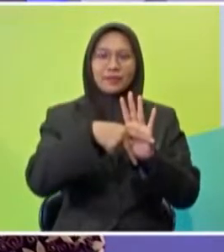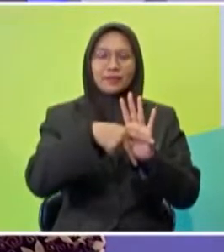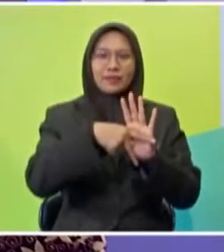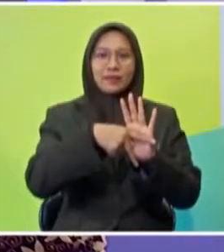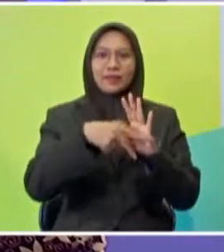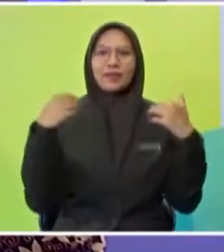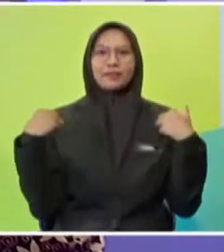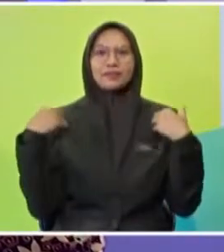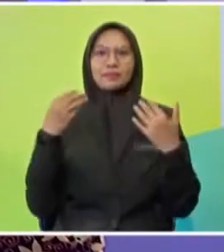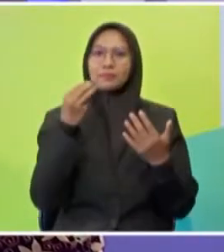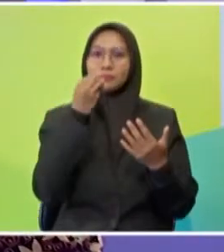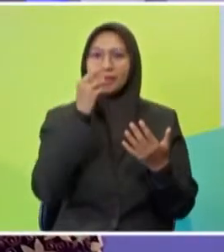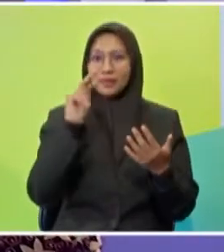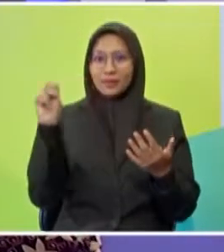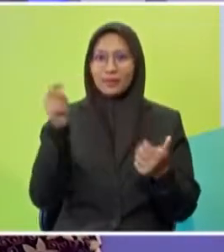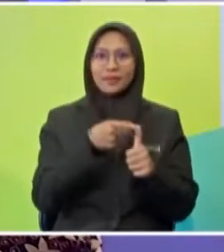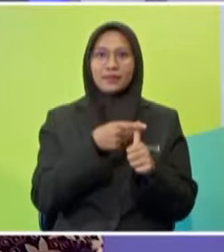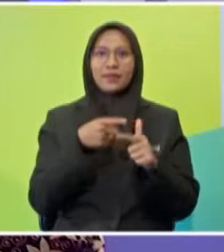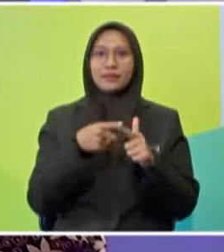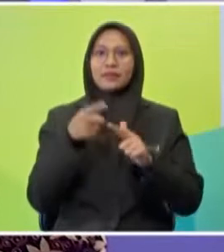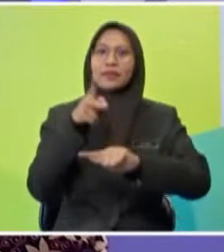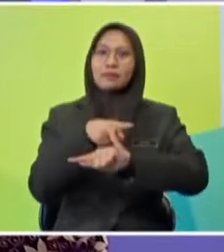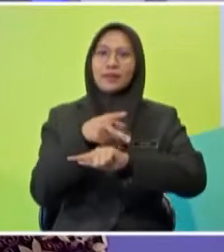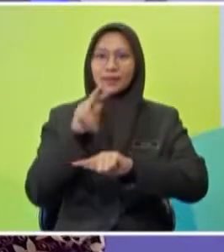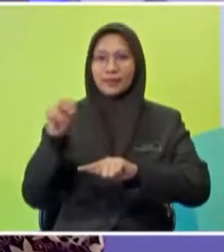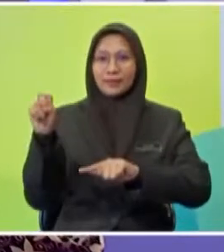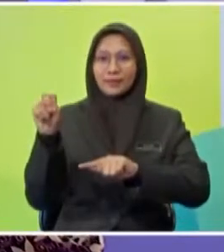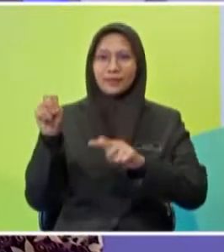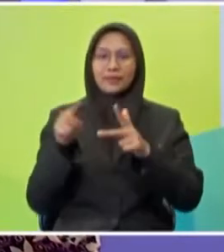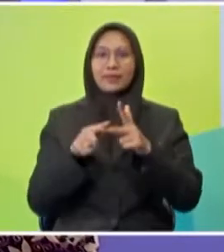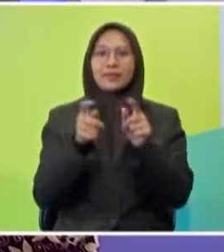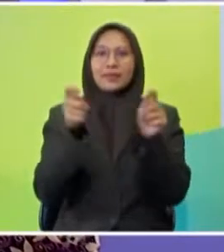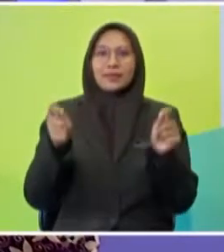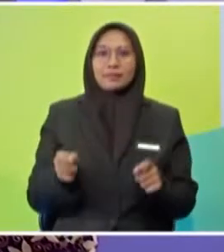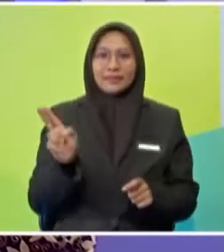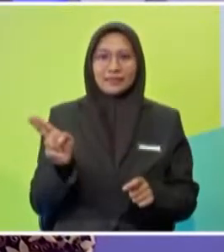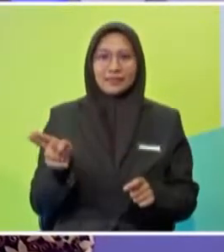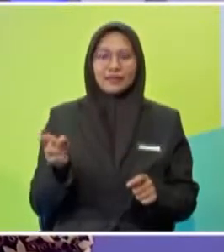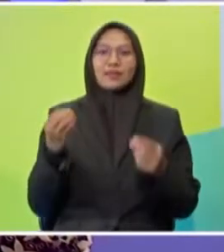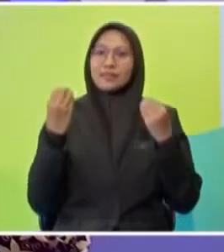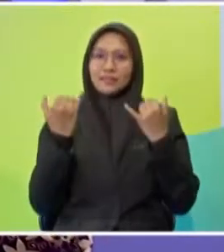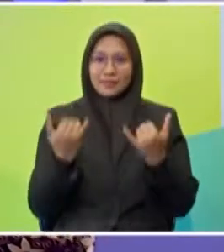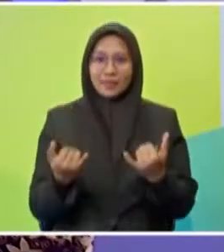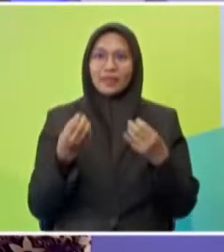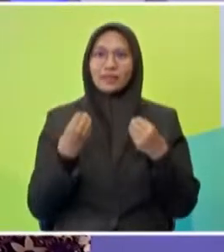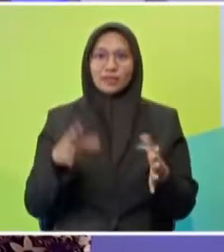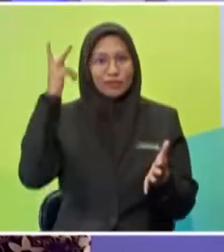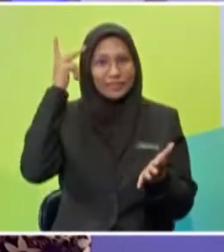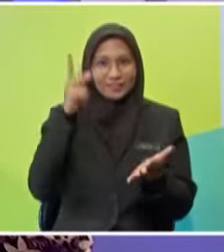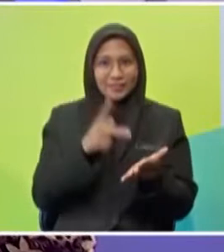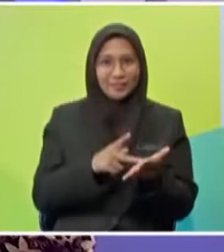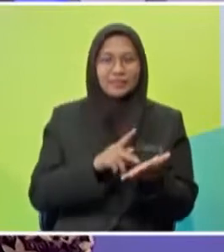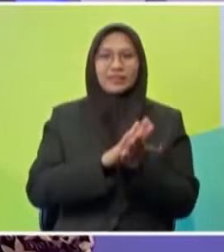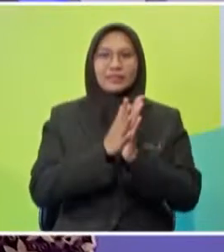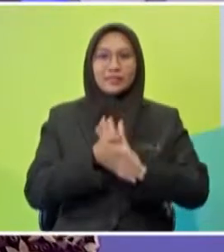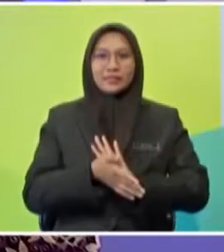Jadi murid-murid kalau dah kenal, dah tahu, dah sayang, maka kita akan ada rasa cinta dan untuk meneladani dan menghargai